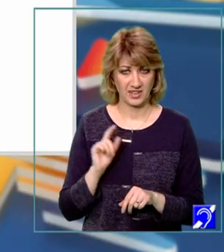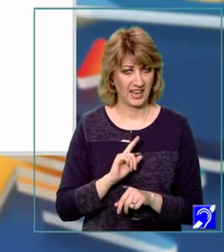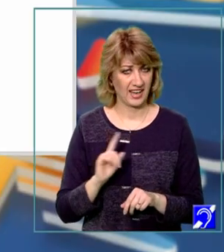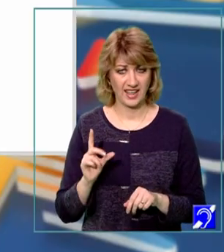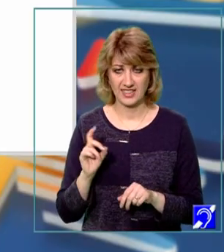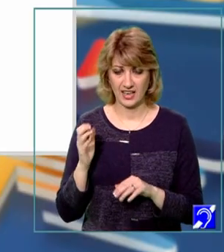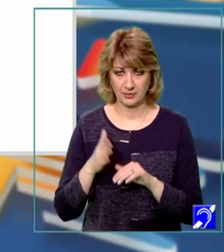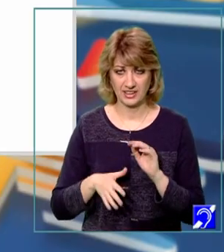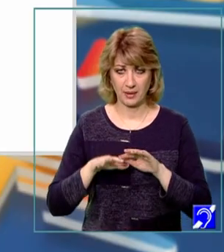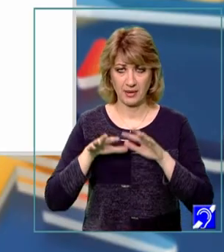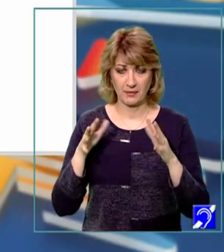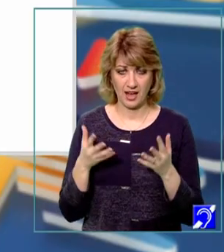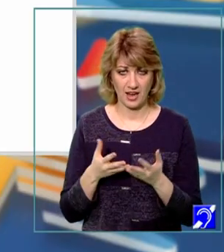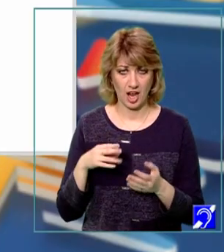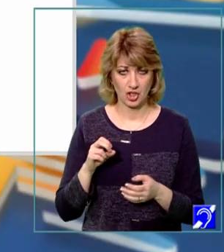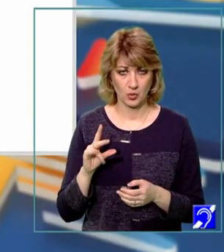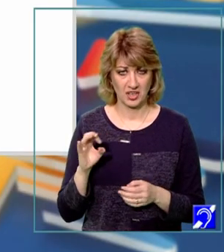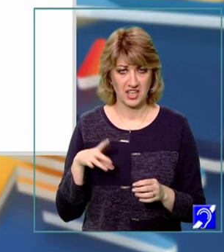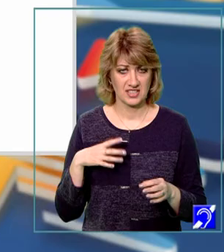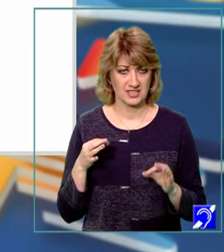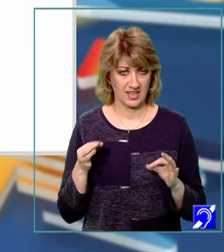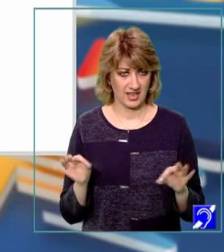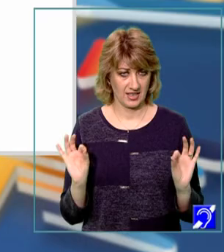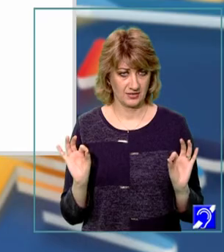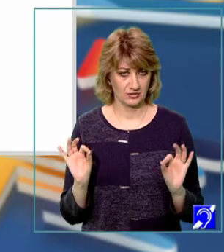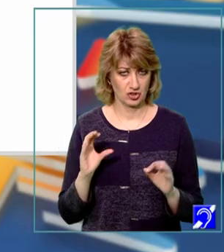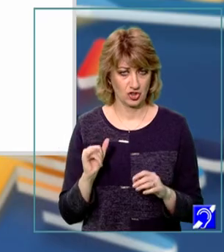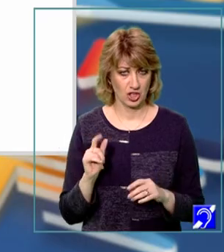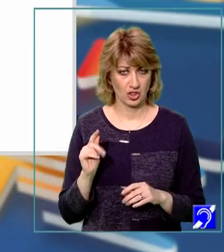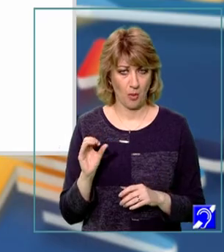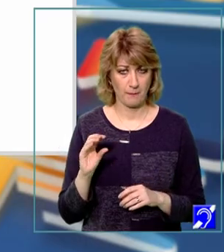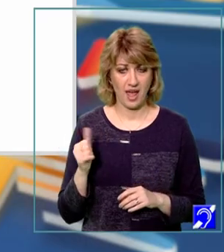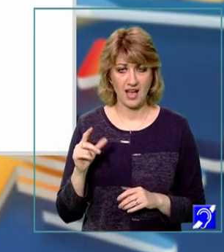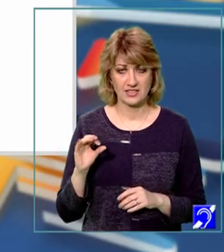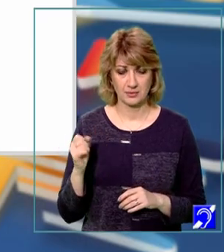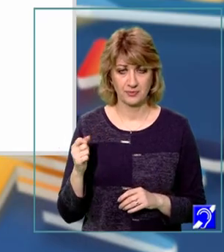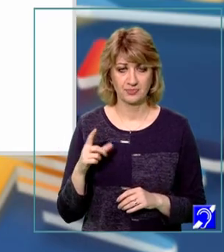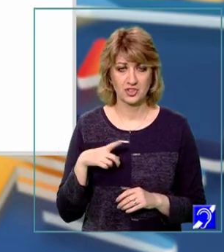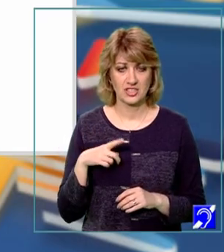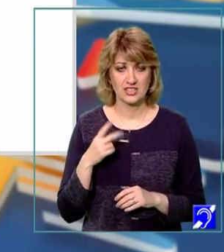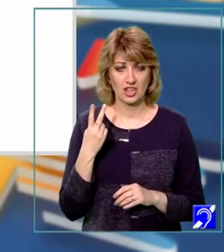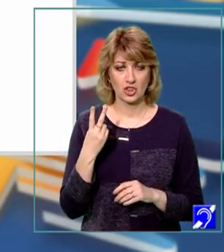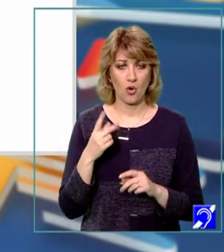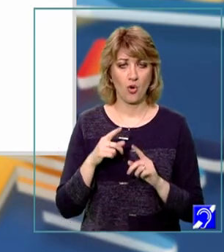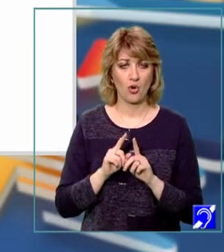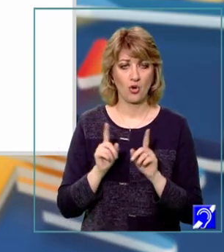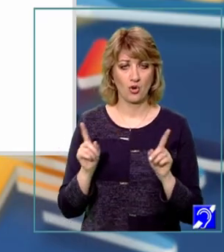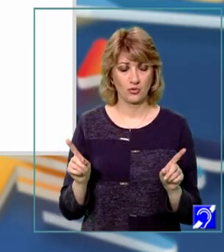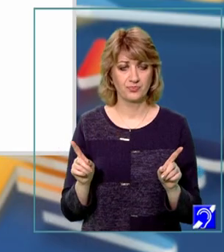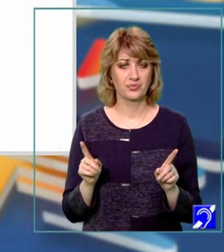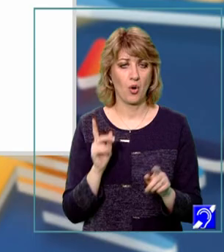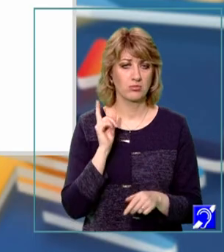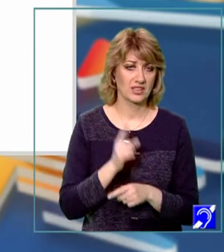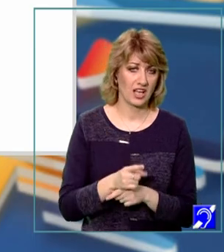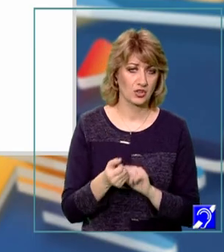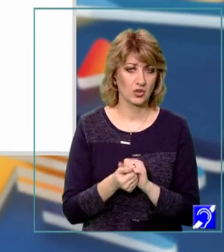de membrana nucleară, deci este liber în citoplasmă. Și el este de două categorii, obligatoriu